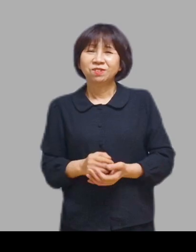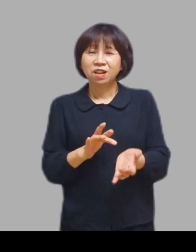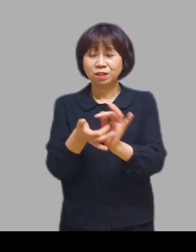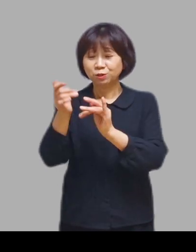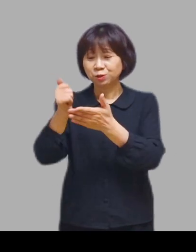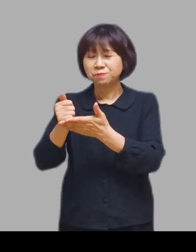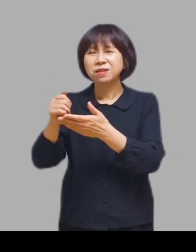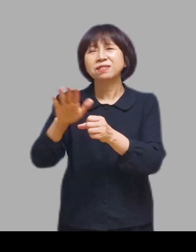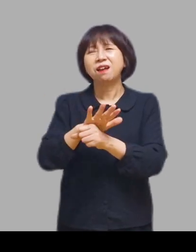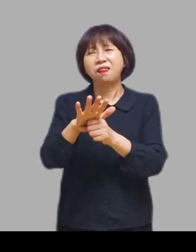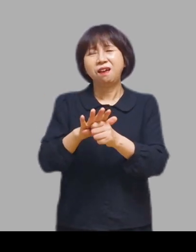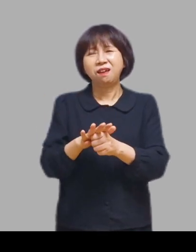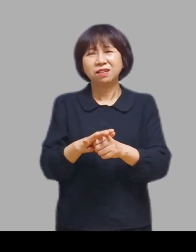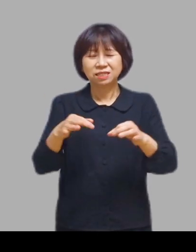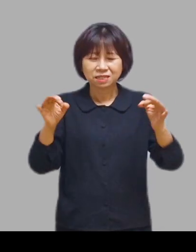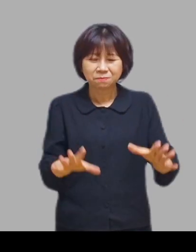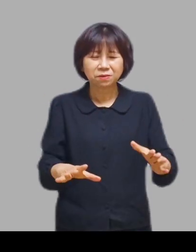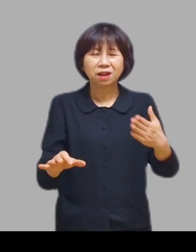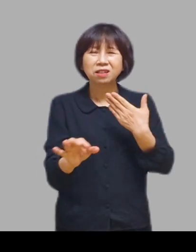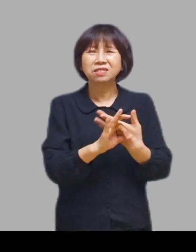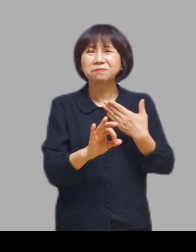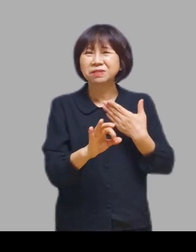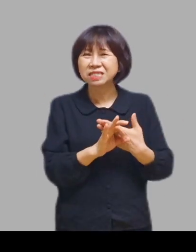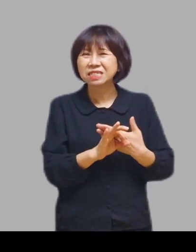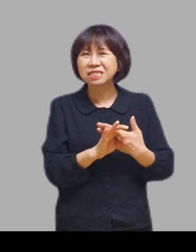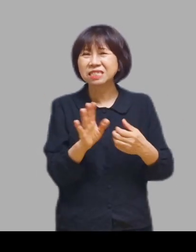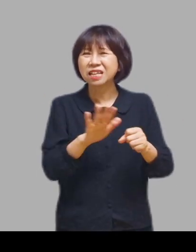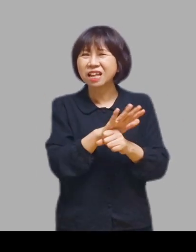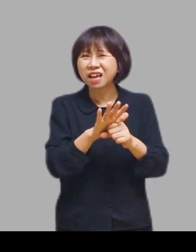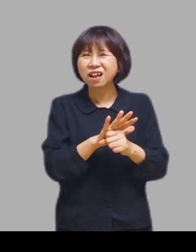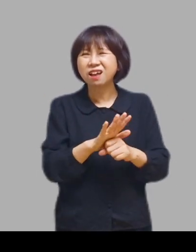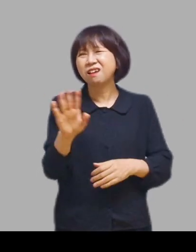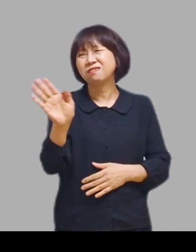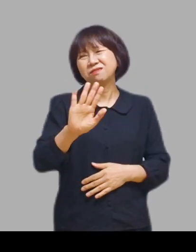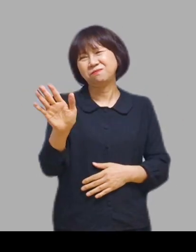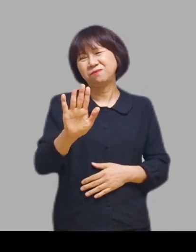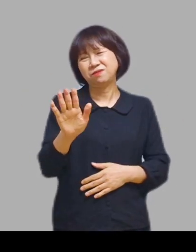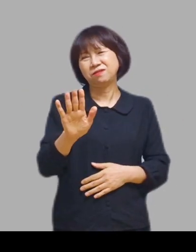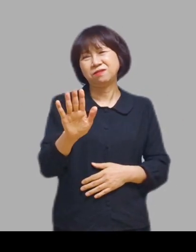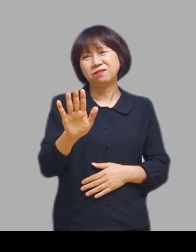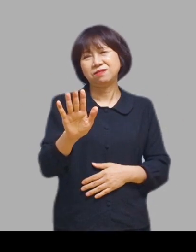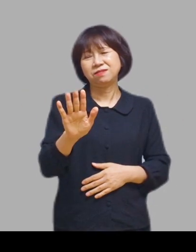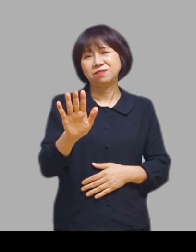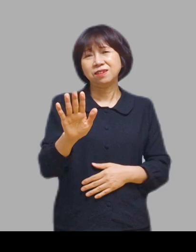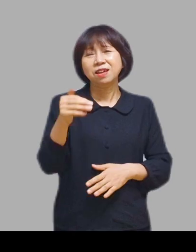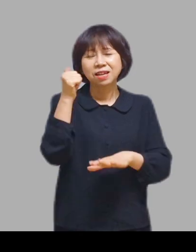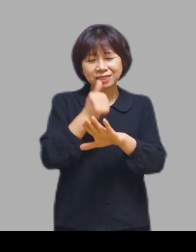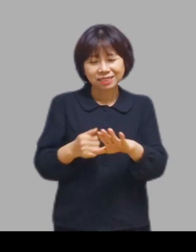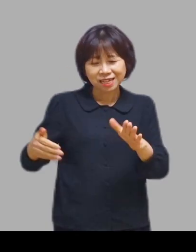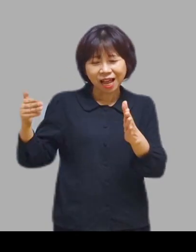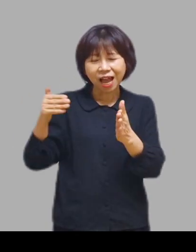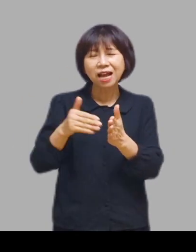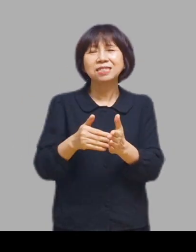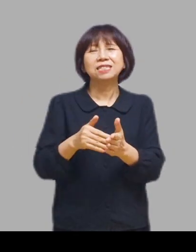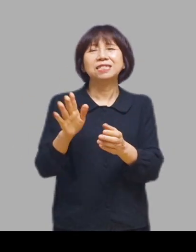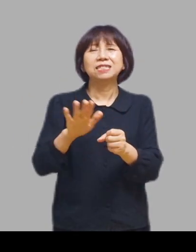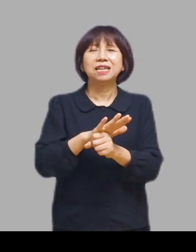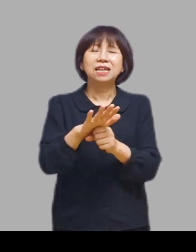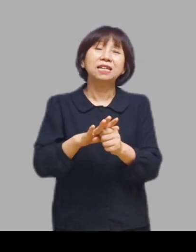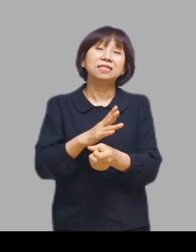예수님의 사랑은요, 잠깐 머물다 떠나는 사랑이 아닙니다. 주님은 우리를 어떻게 사랑하신다고요?